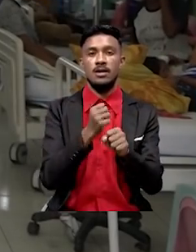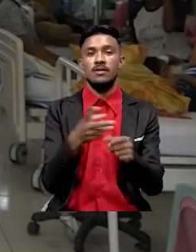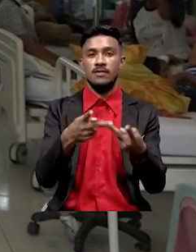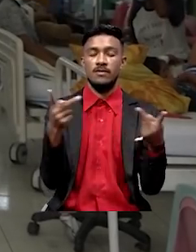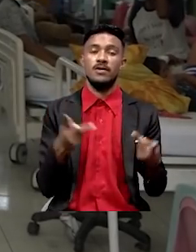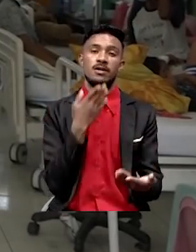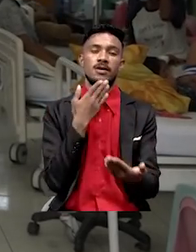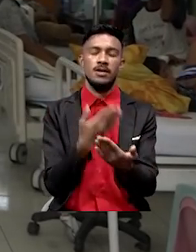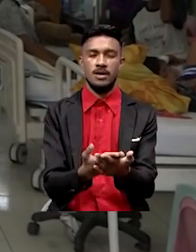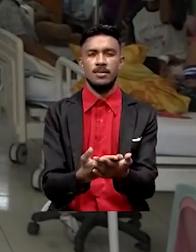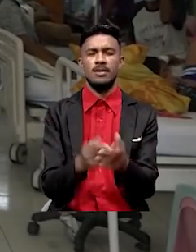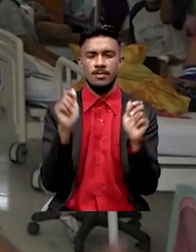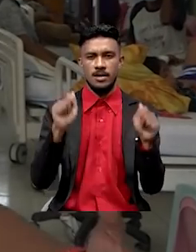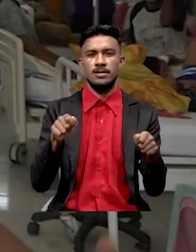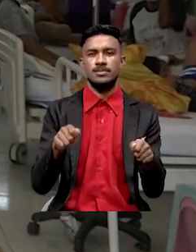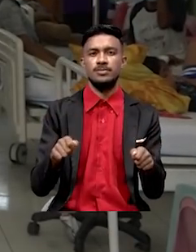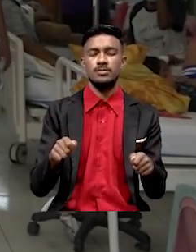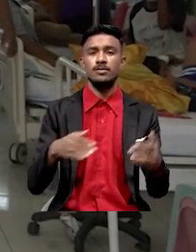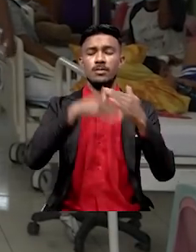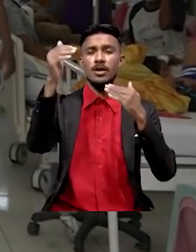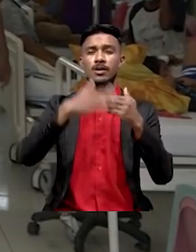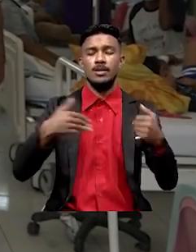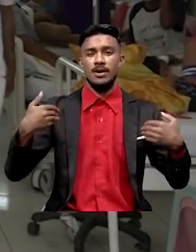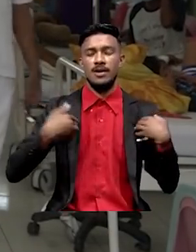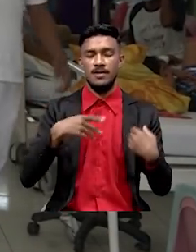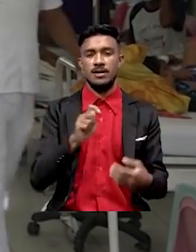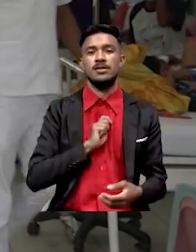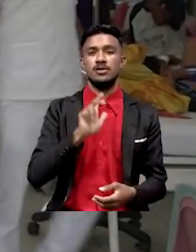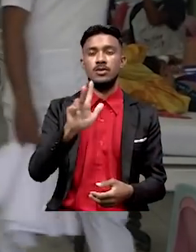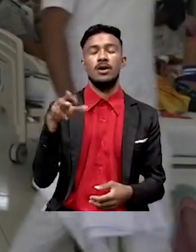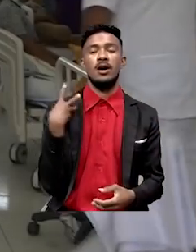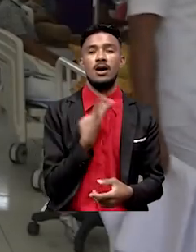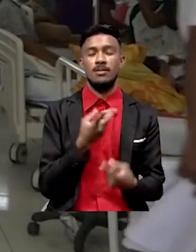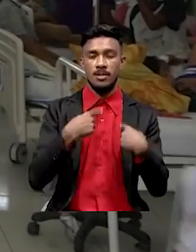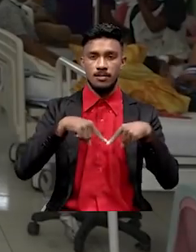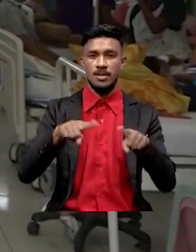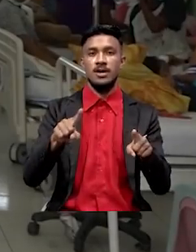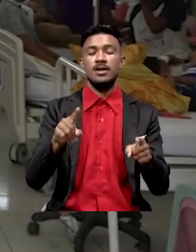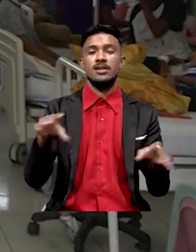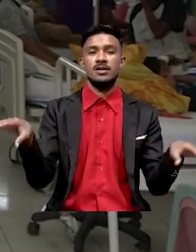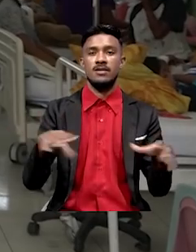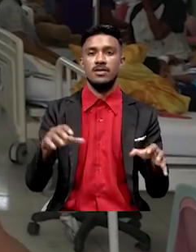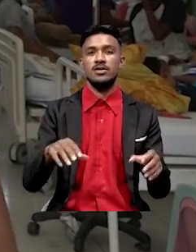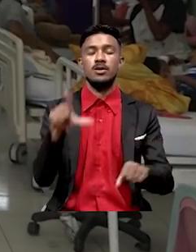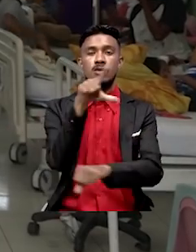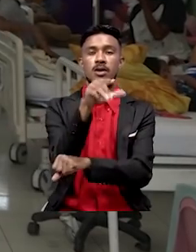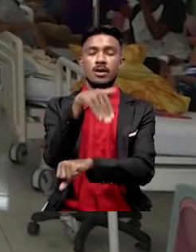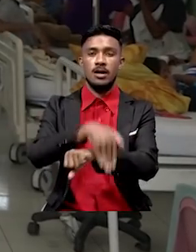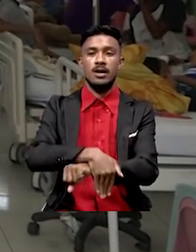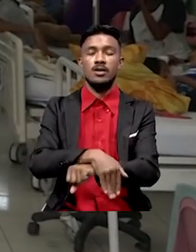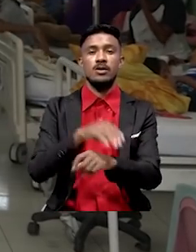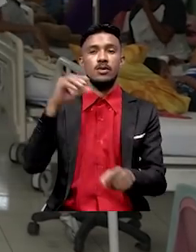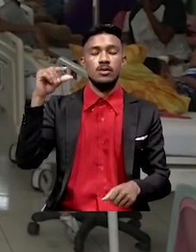mosti tas tolo ema tuda malo o insa kari kami muda bahe na ba ami sebalu ba serbisu ami fila ba lokra karang gubernur sigurasa atu